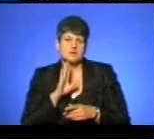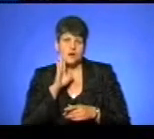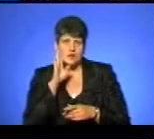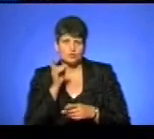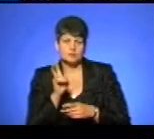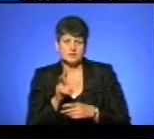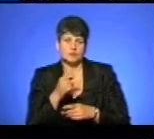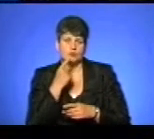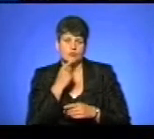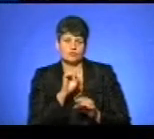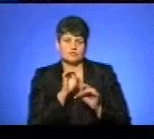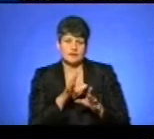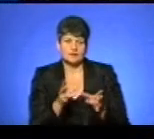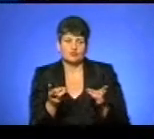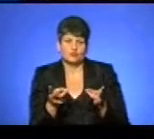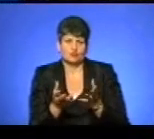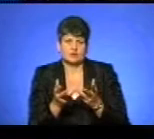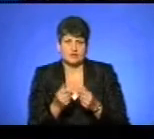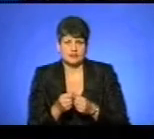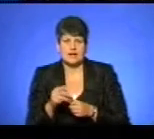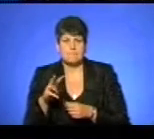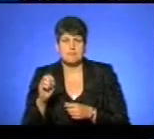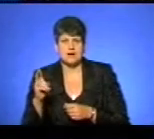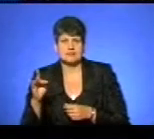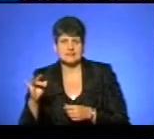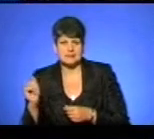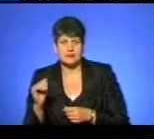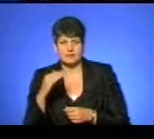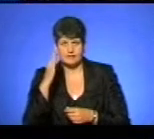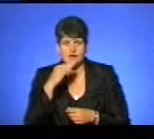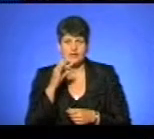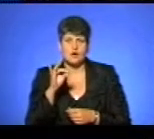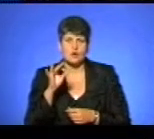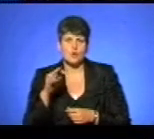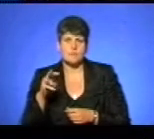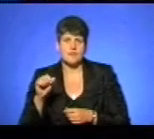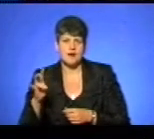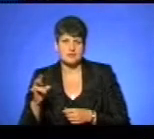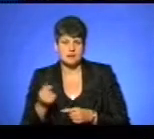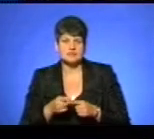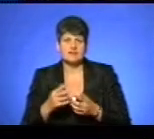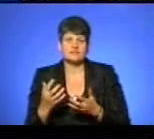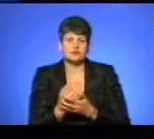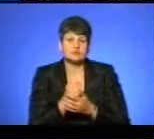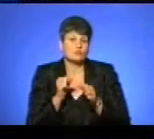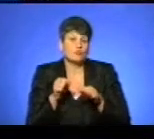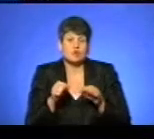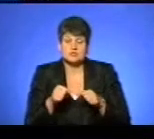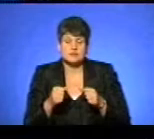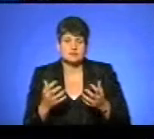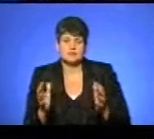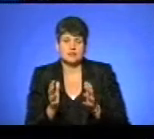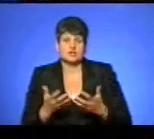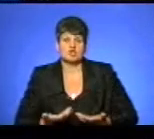і здали необхідну кількість крові для Максимчика і його тата Романа. Можливо, таким чином вдалося зберегти життя та здоров'я цих